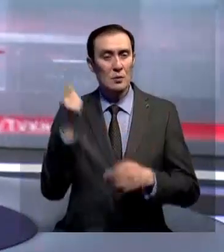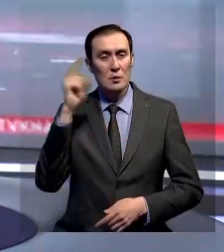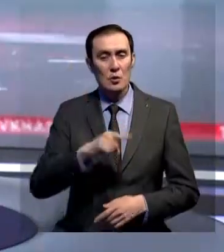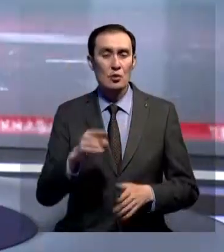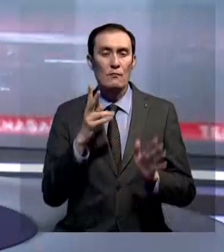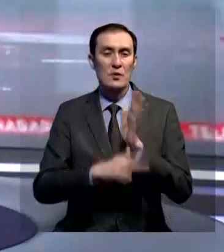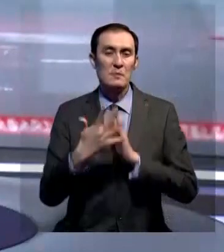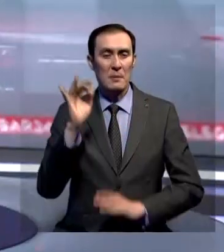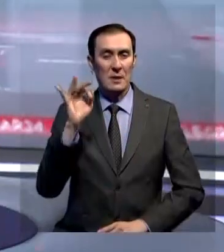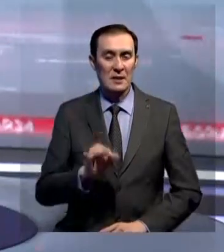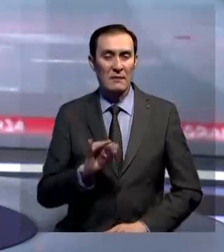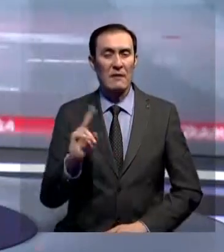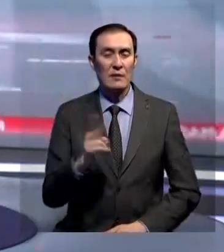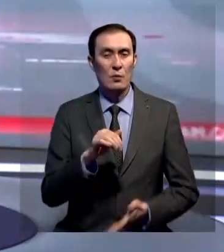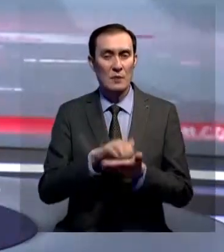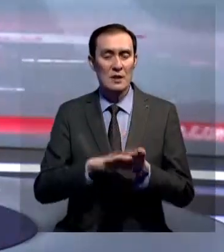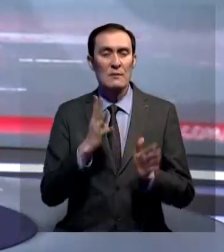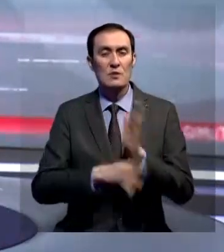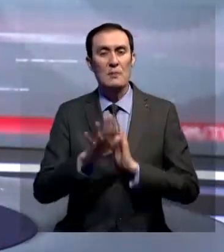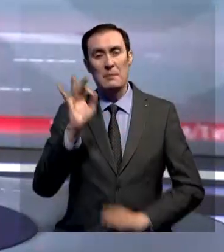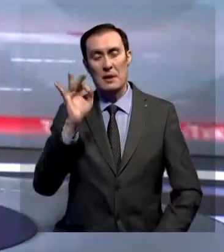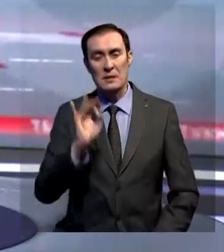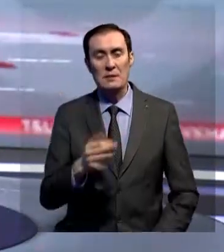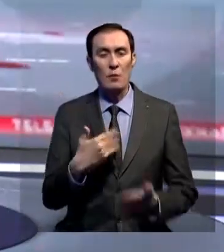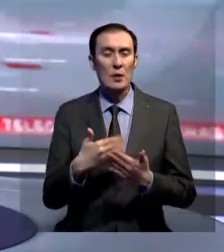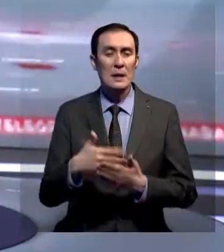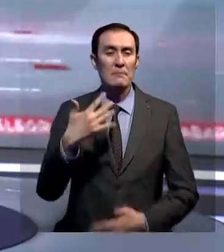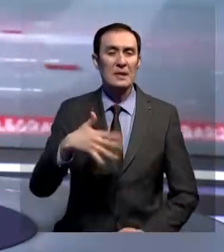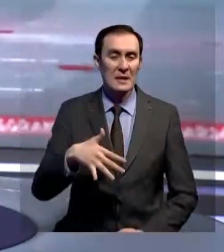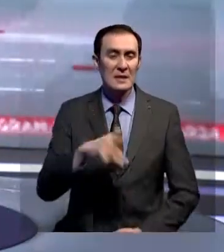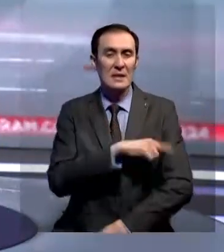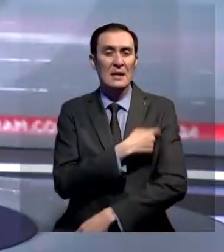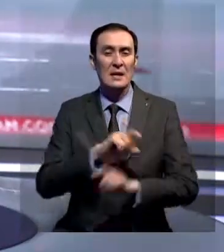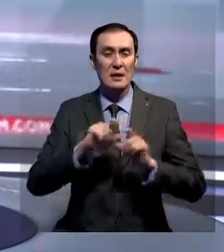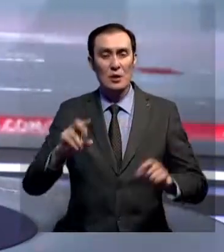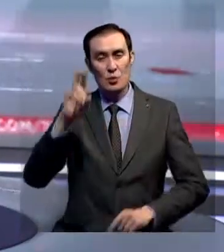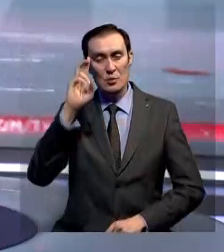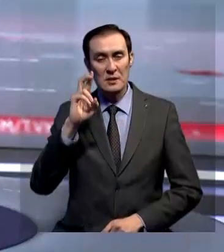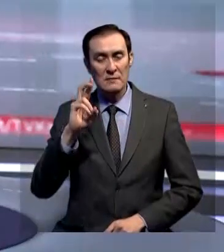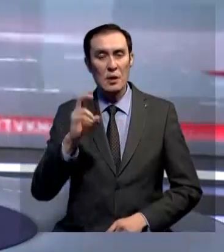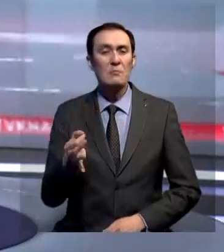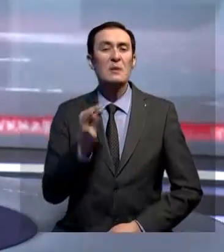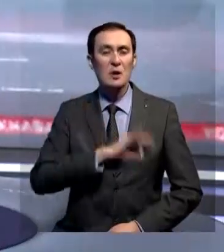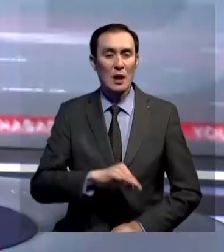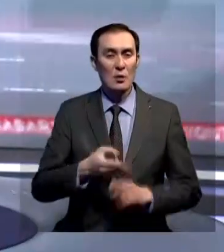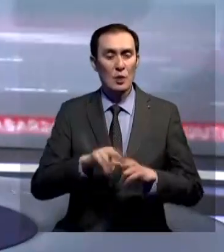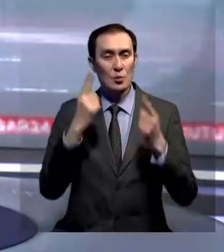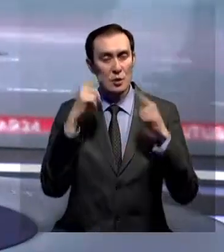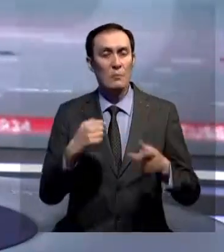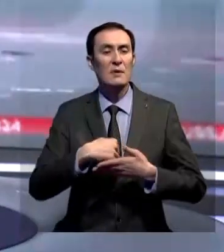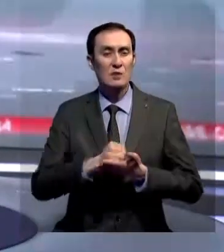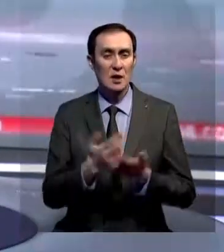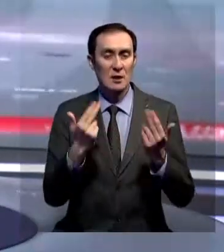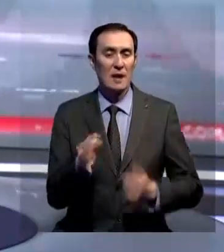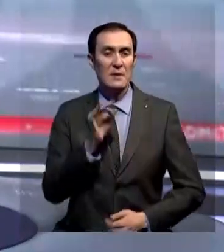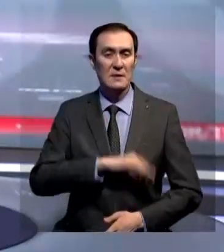достигается 85%, а во втором – 95%. Около 50 клиник страны уже применяют разработку и